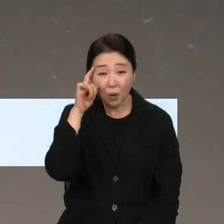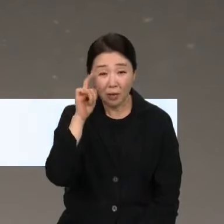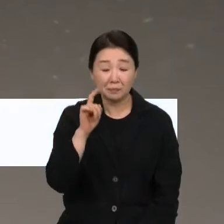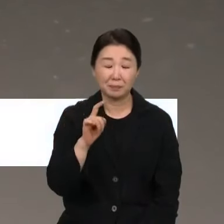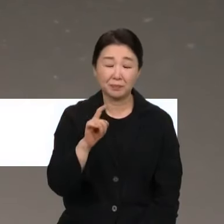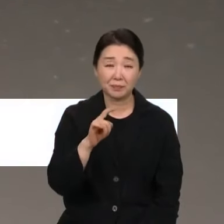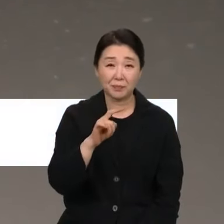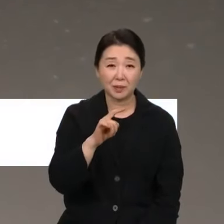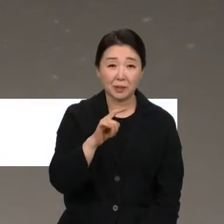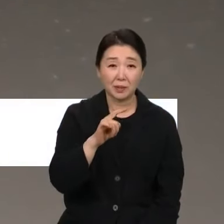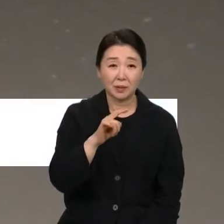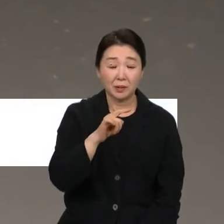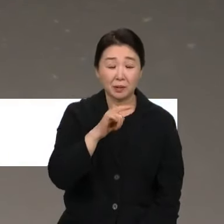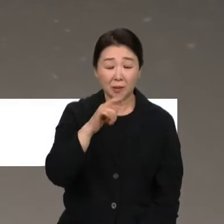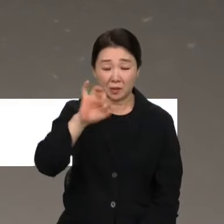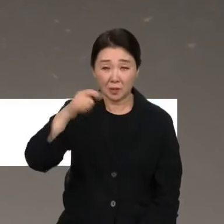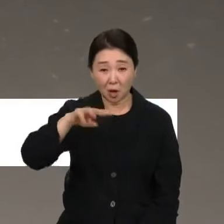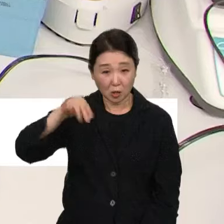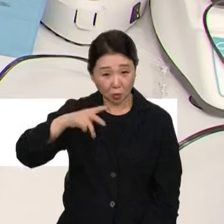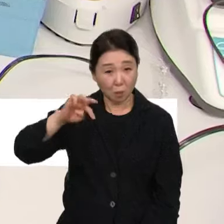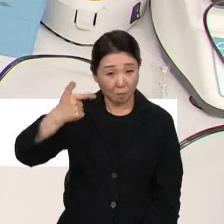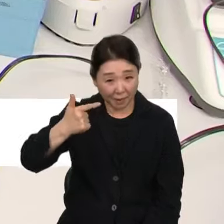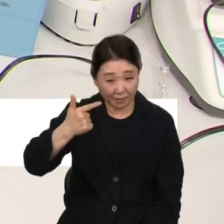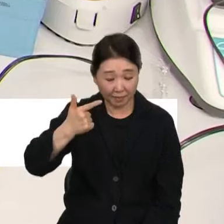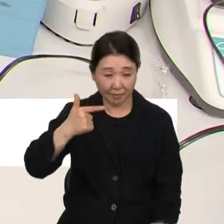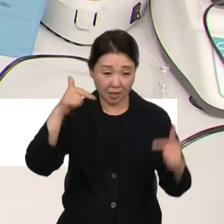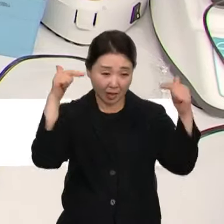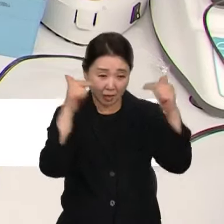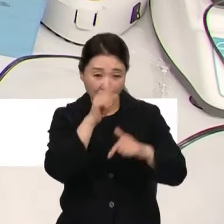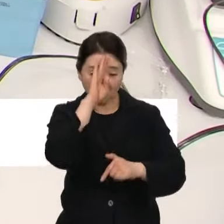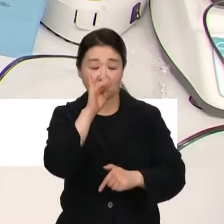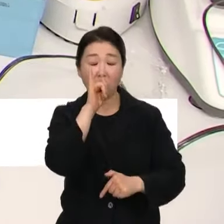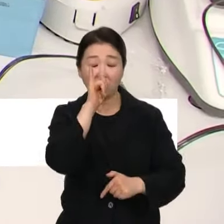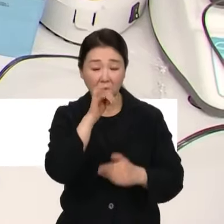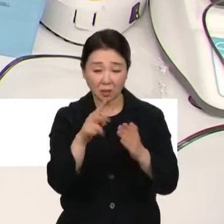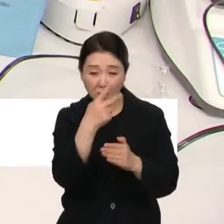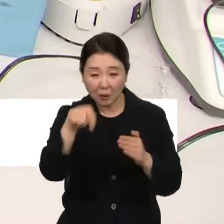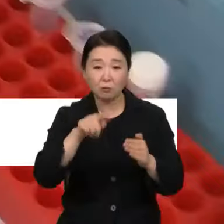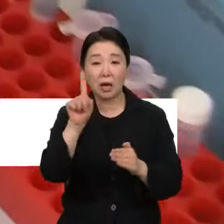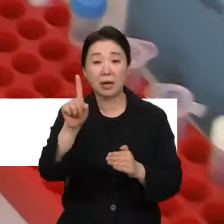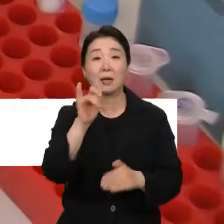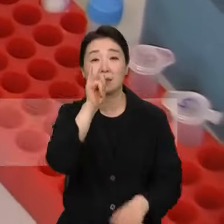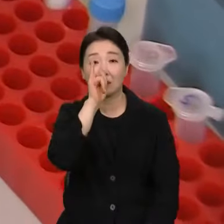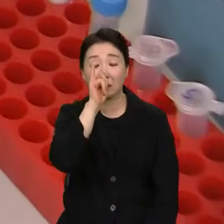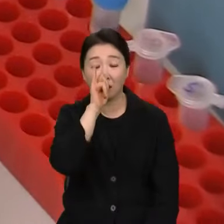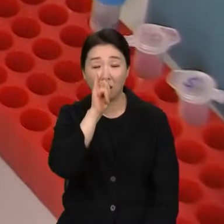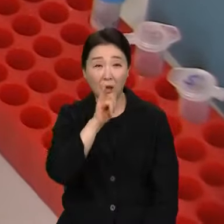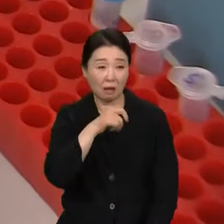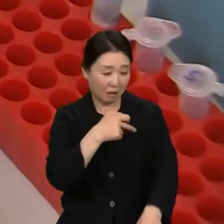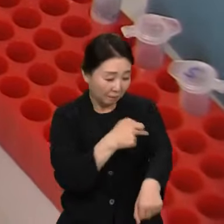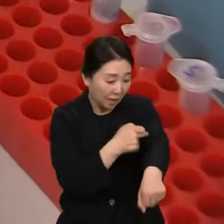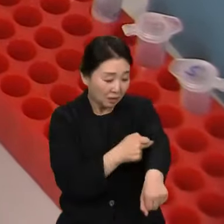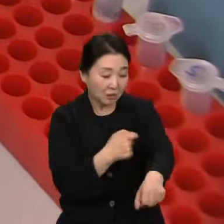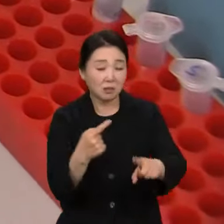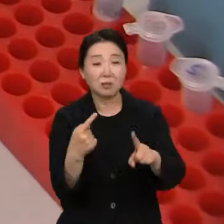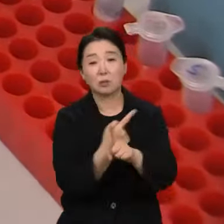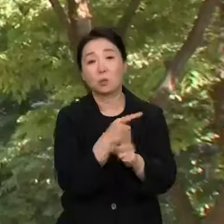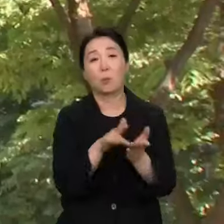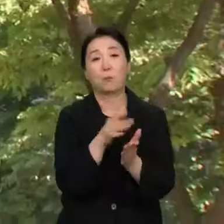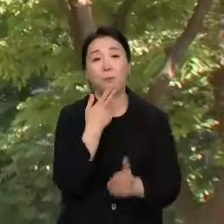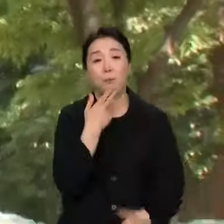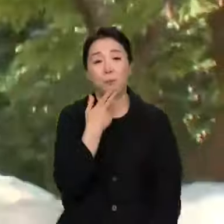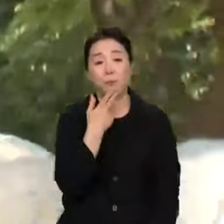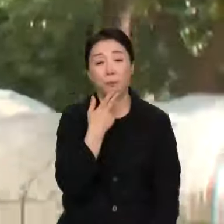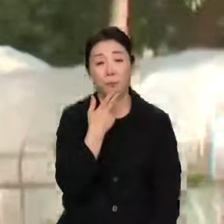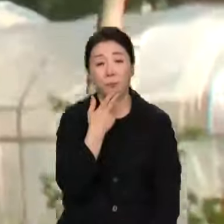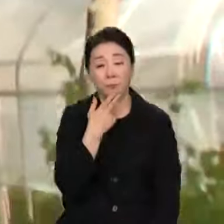SFTS 바이러스를 옮기는 참진드기는 200마리 중 한 마리꼴로 잡힙니다. 백신도 치료약도 없습니다.